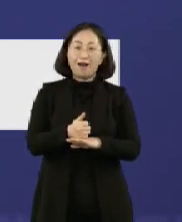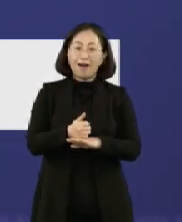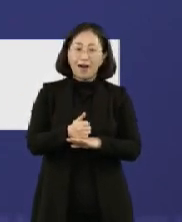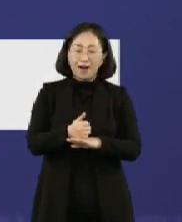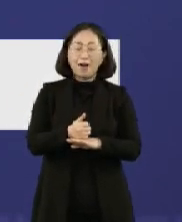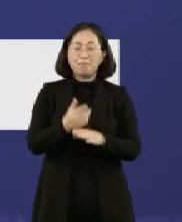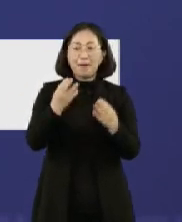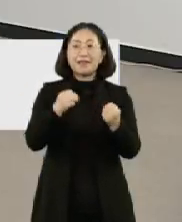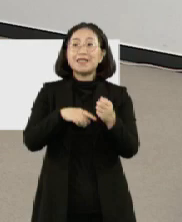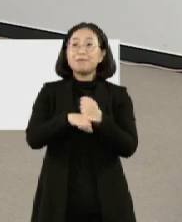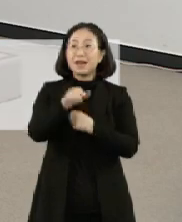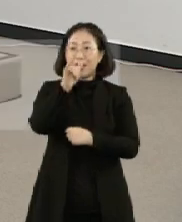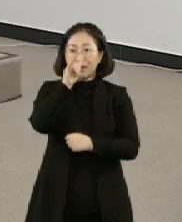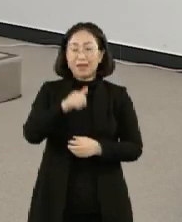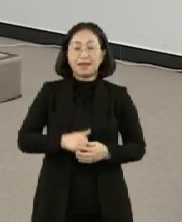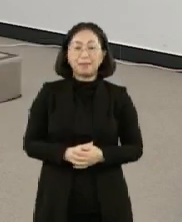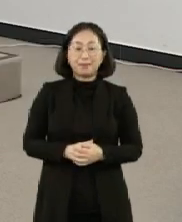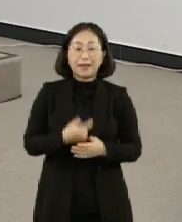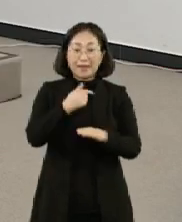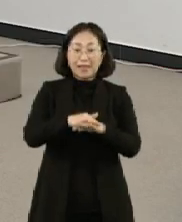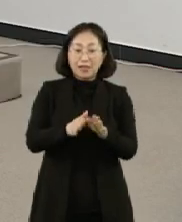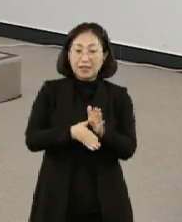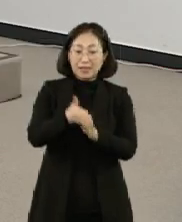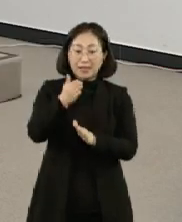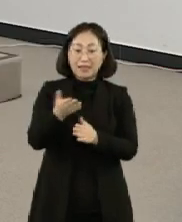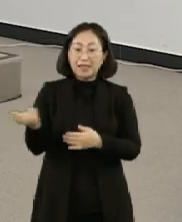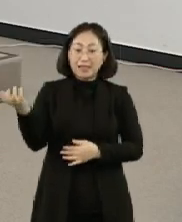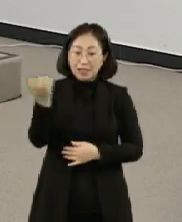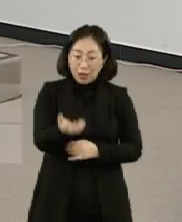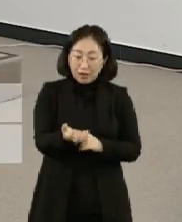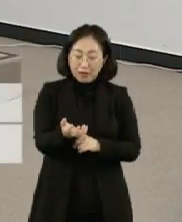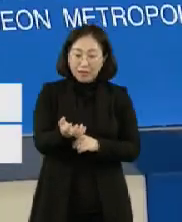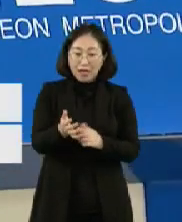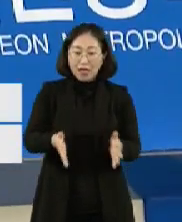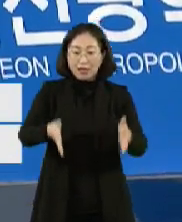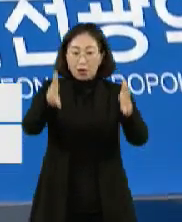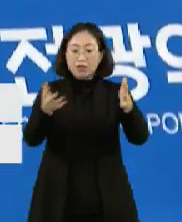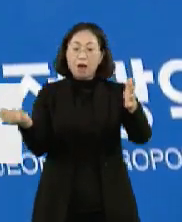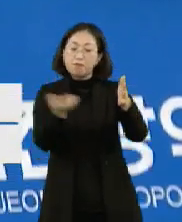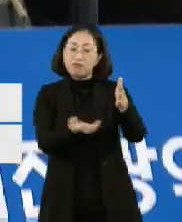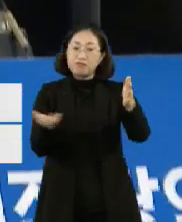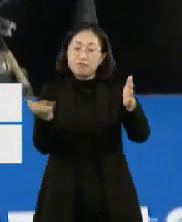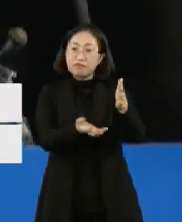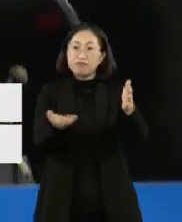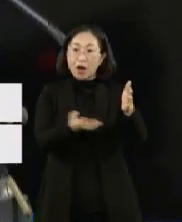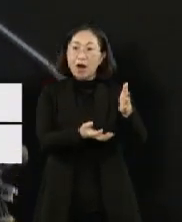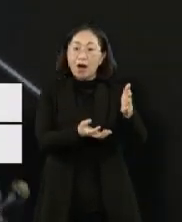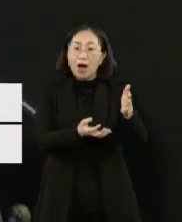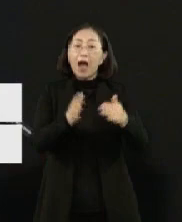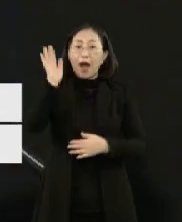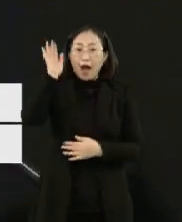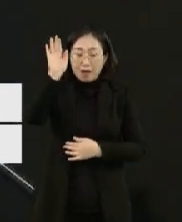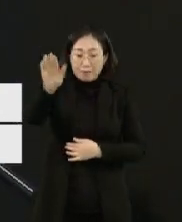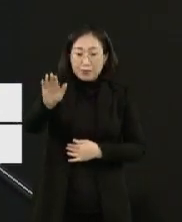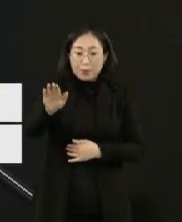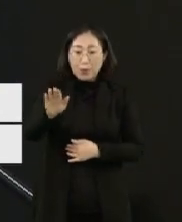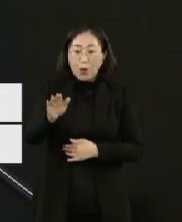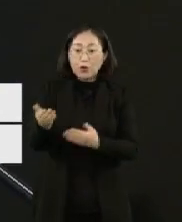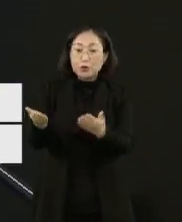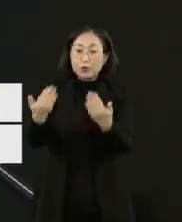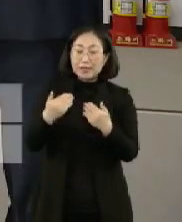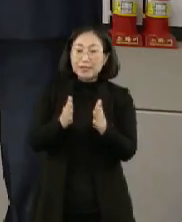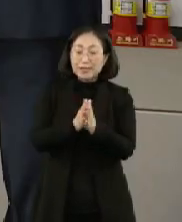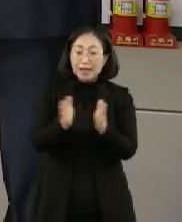많은 의미가 있다. 대전시는 이번 기관 이전은 청사 재배치 정책의 일환인 만큼 앞으로 본격 유치에